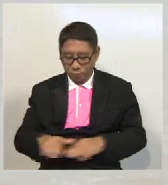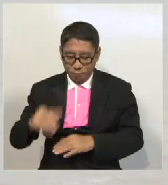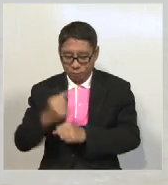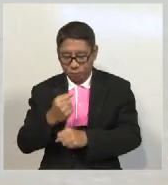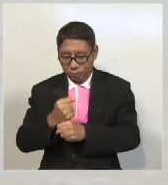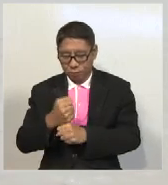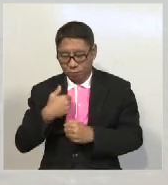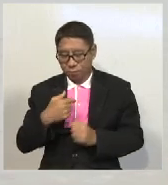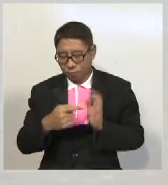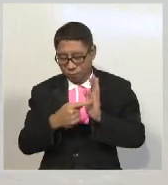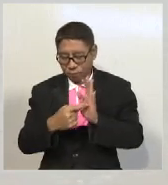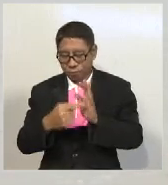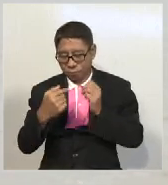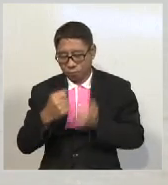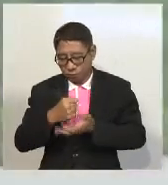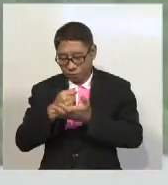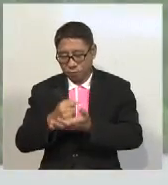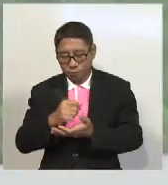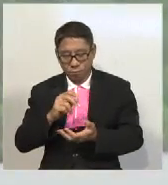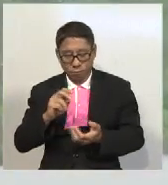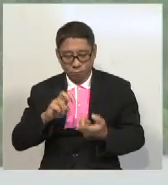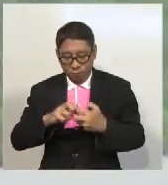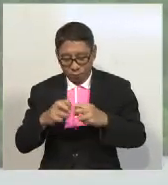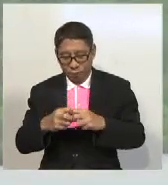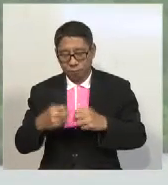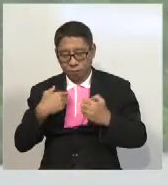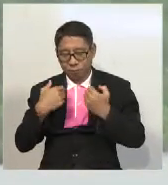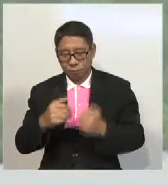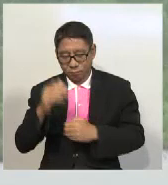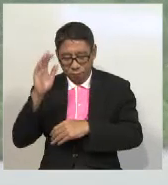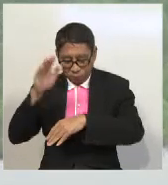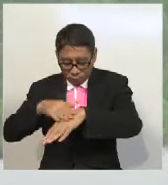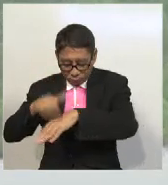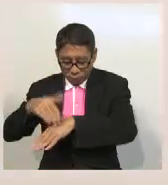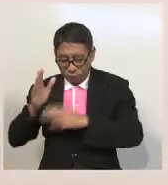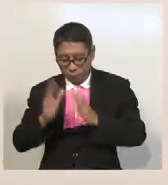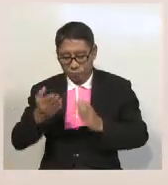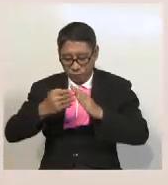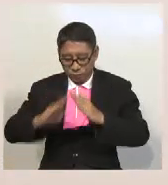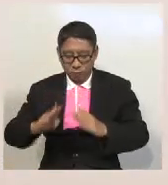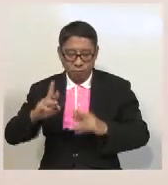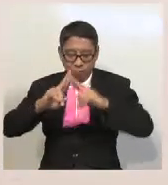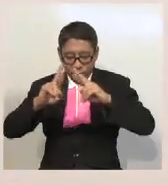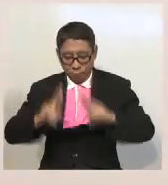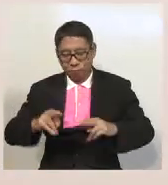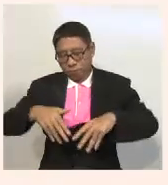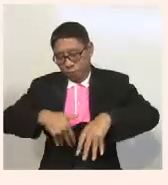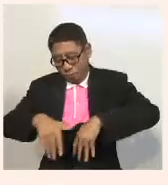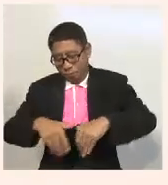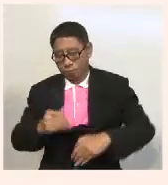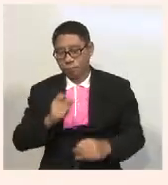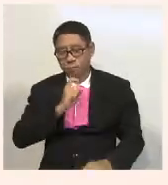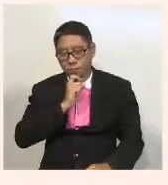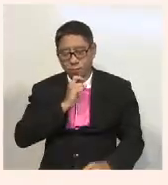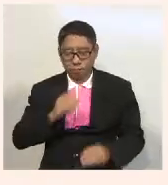ติการเผชิญเหตุและช่วยเหลือผู้ประสบภัยอีกทั้งมีการแจ้งเตือนหน่วยงานบริษัทห้างร้านและประชาชนที่อ